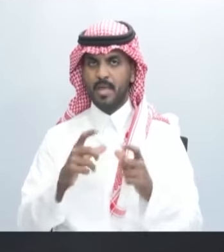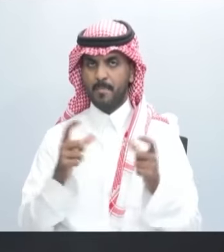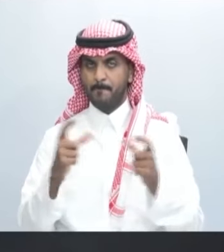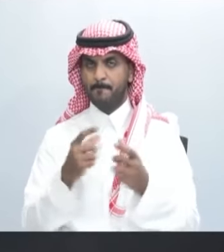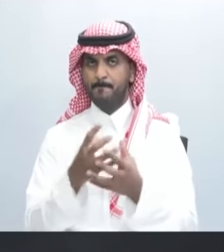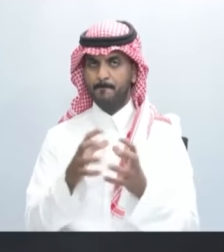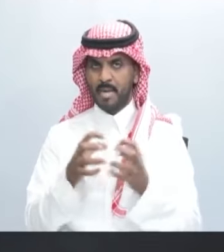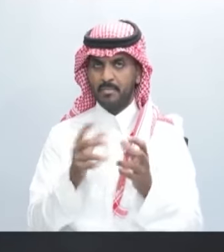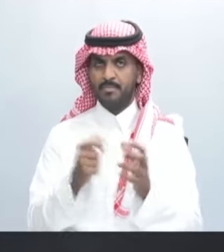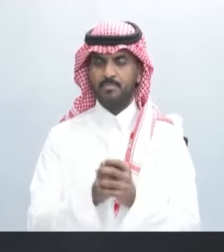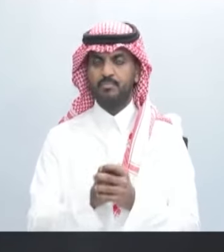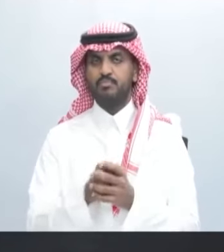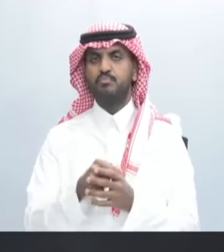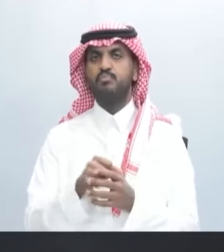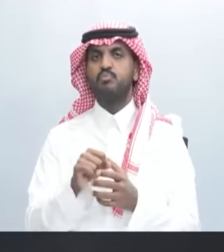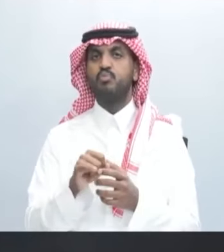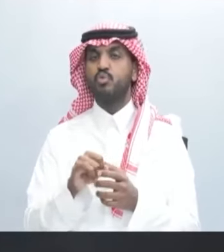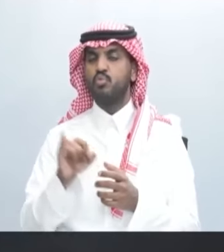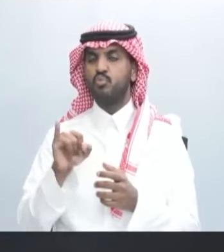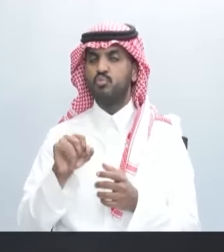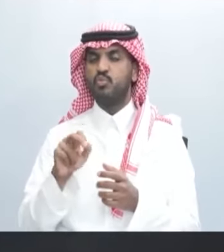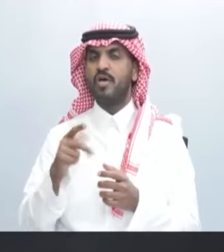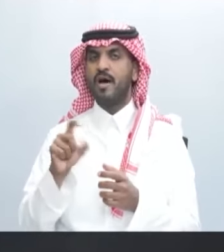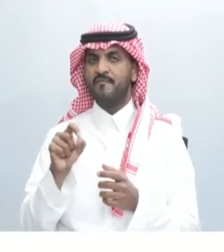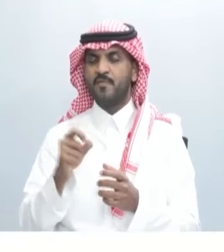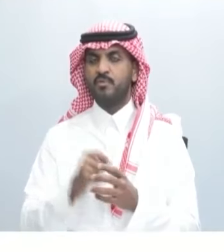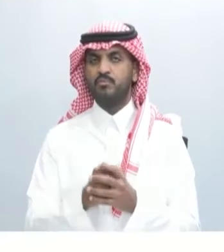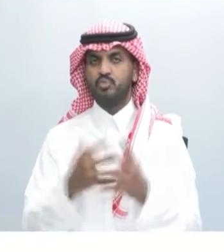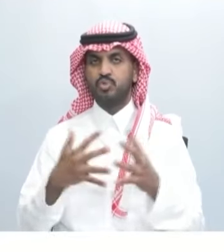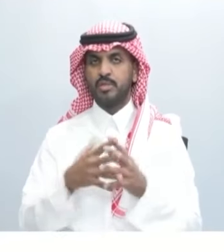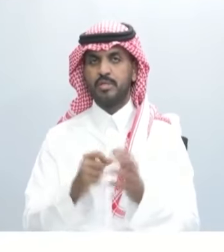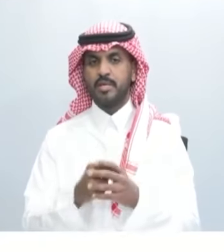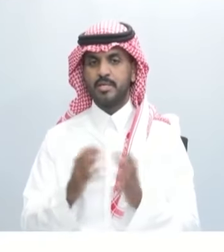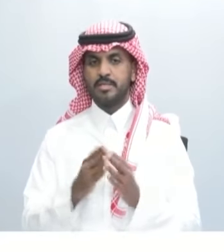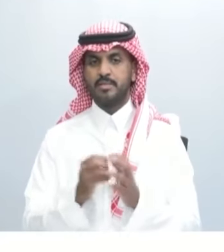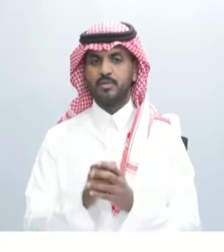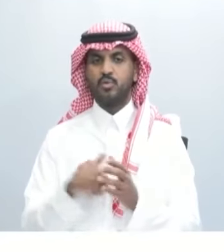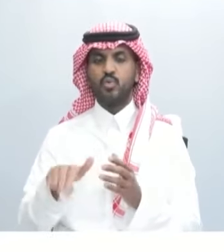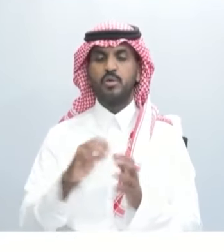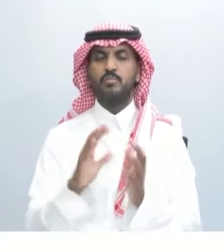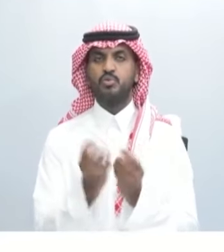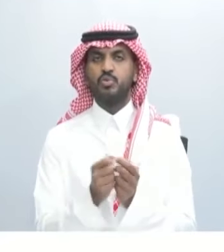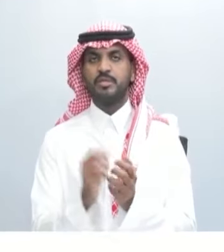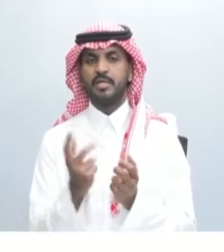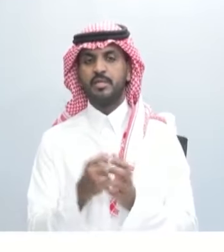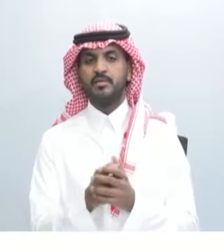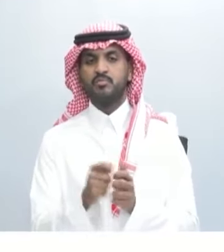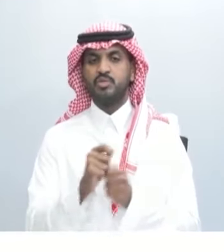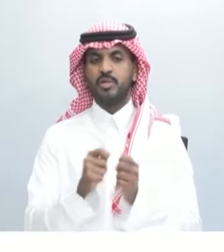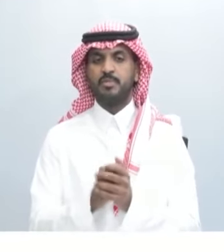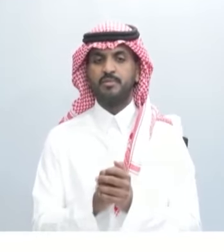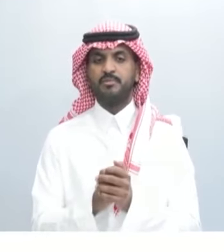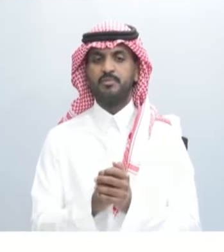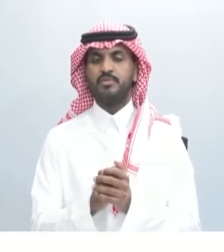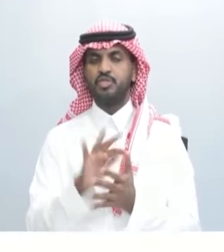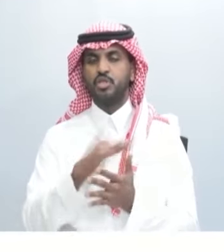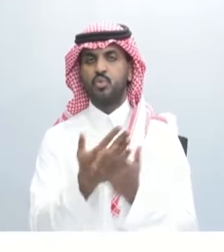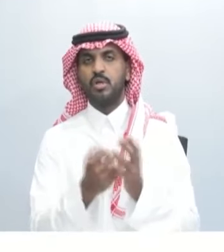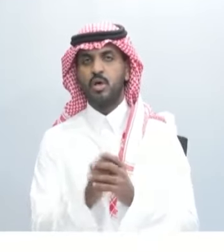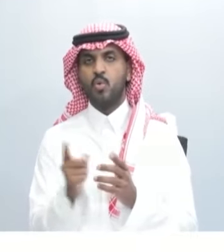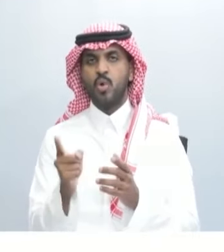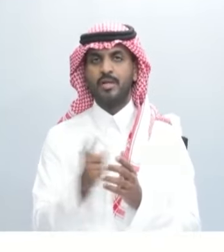نقراه مضاعف مشترك اصغر لكل مجموعه اعداد فيما ياتي مستعملا اما الجدول